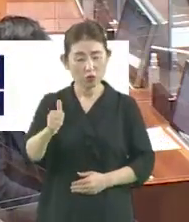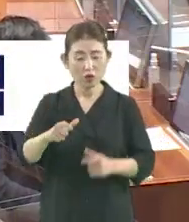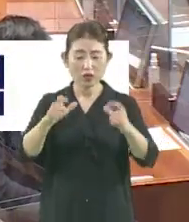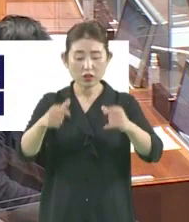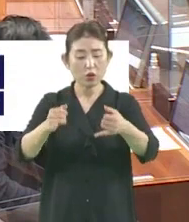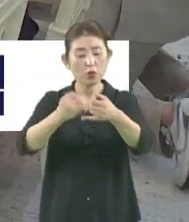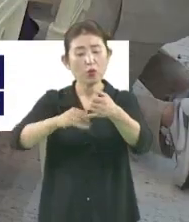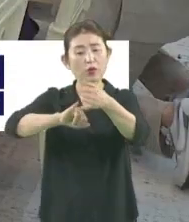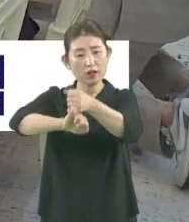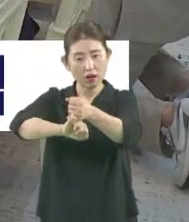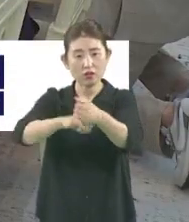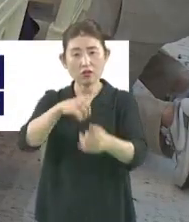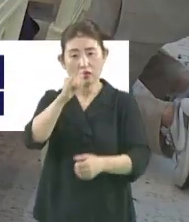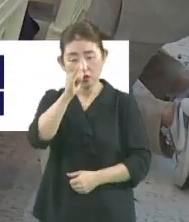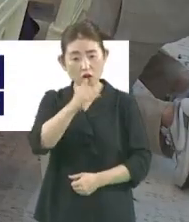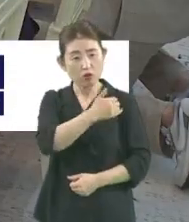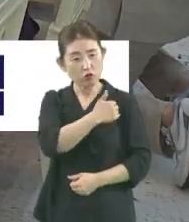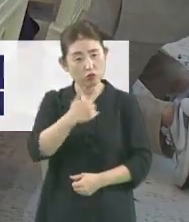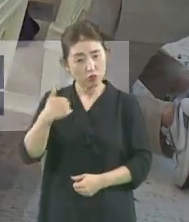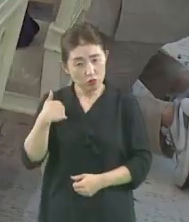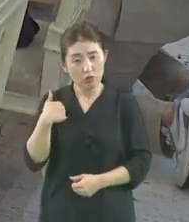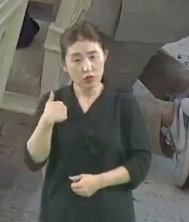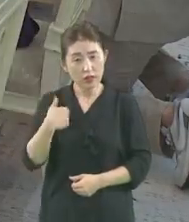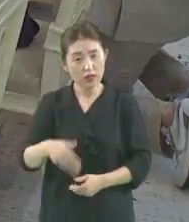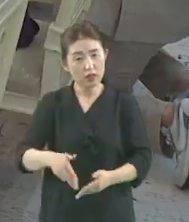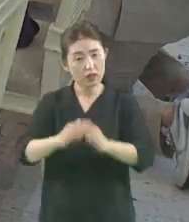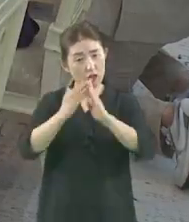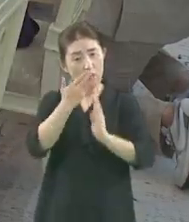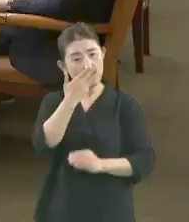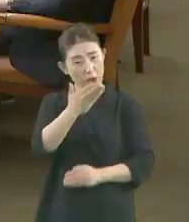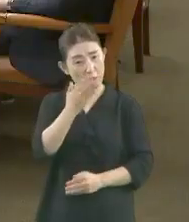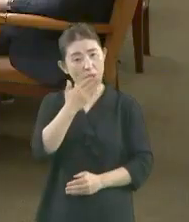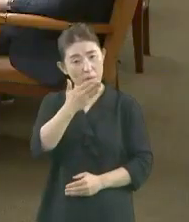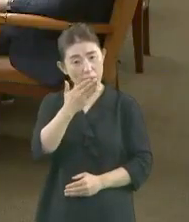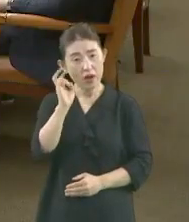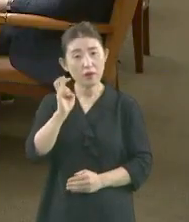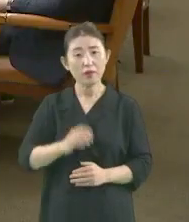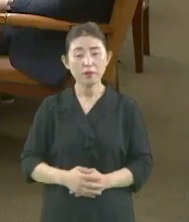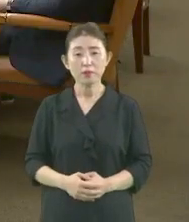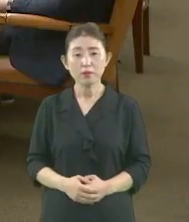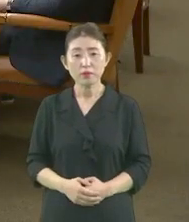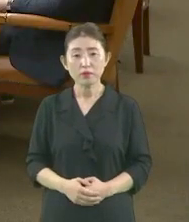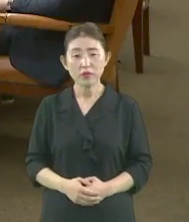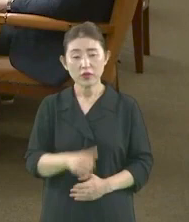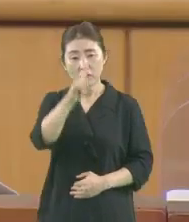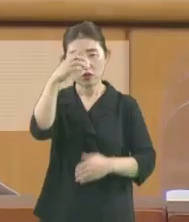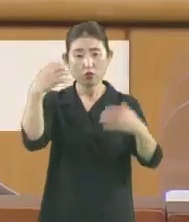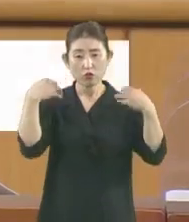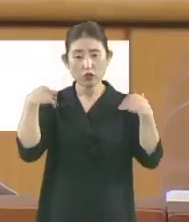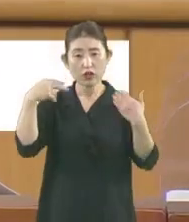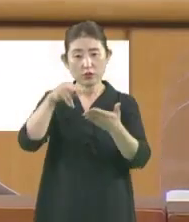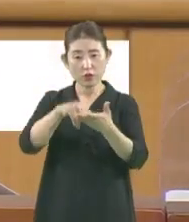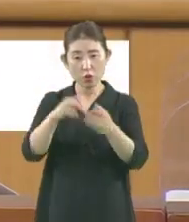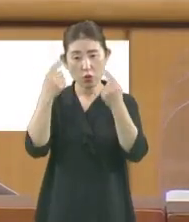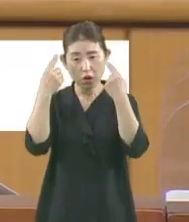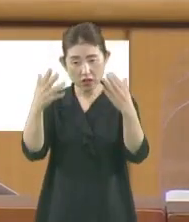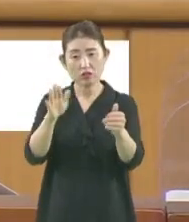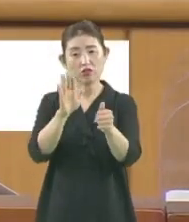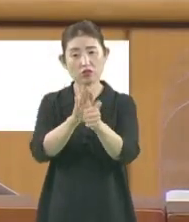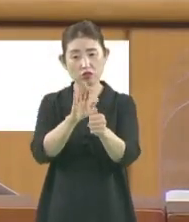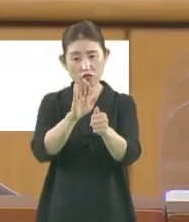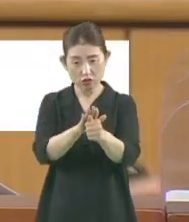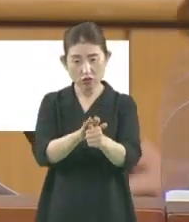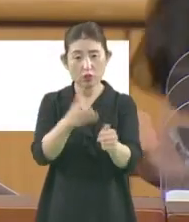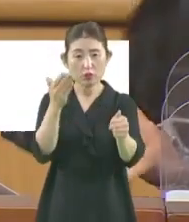공약 사업인 만큼 충분히 설립 가능하다는 입장입니다. 중앙정부 차원에서도 확실하게 챙겨줄 것을